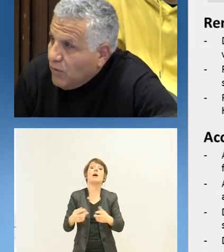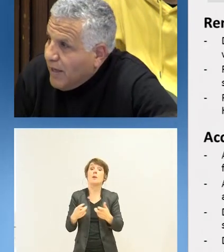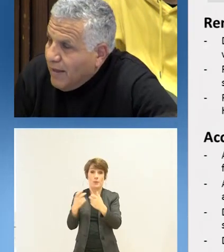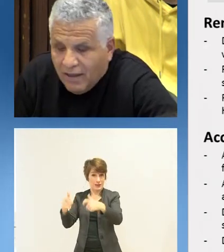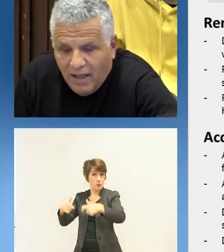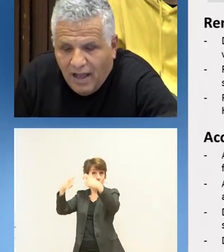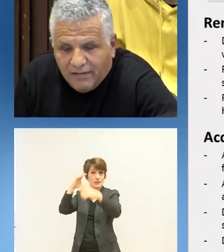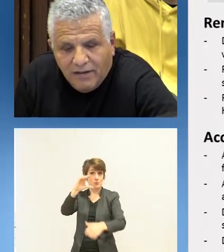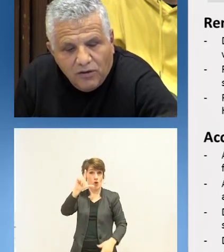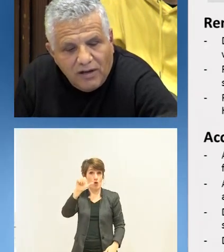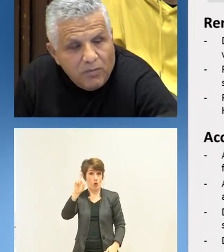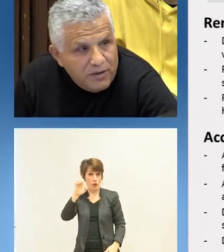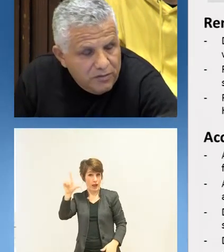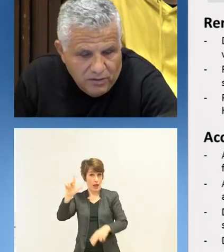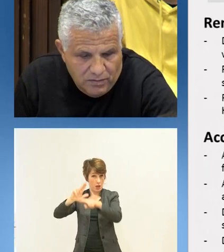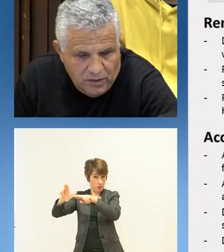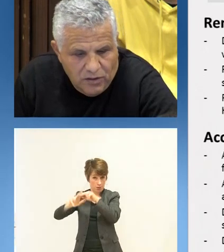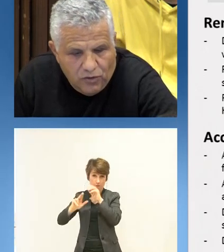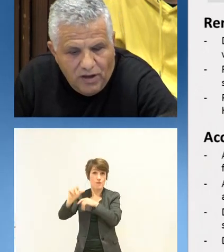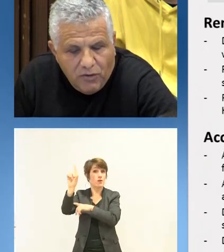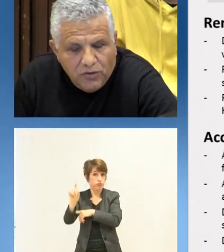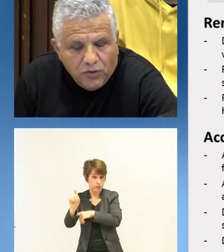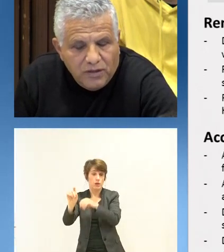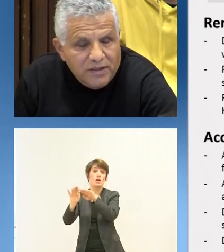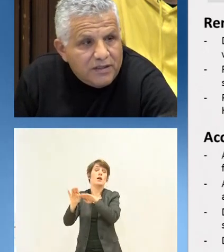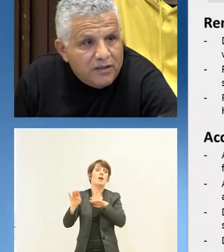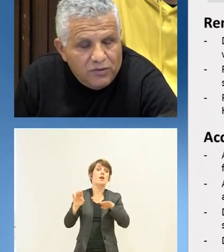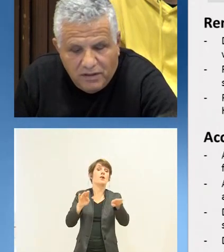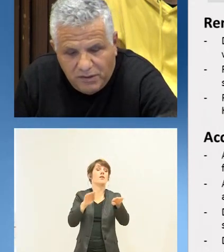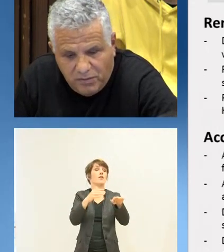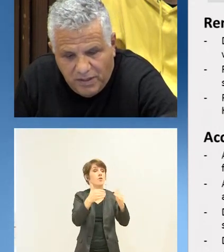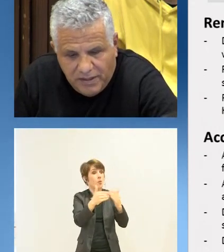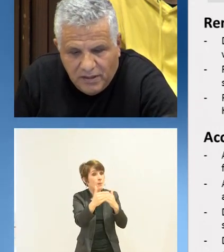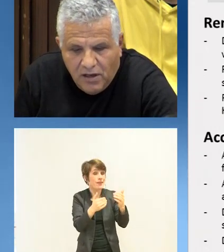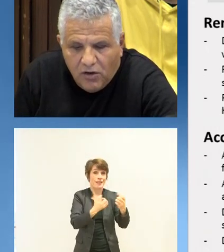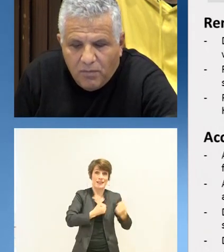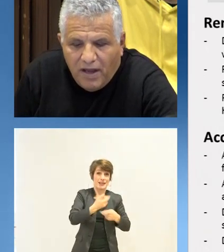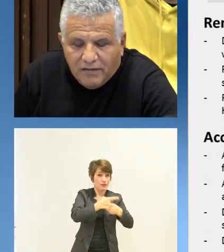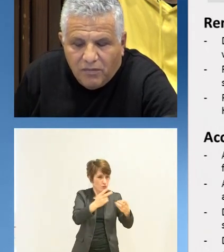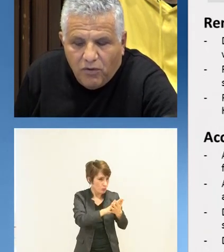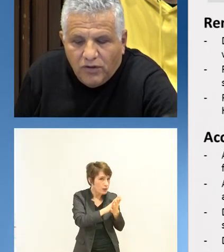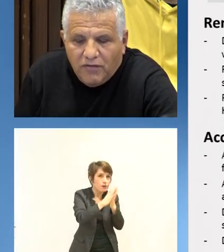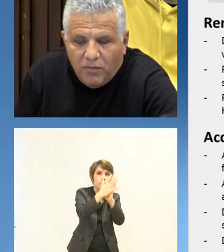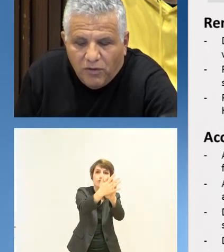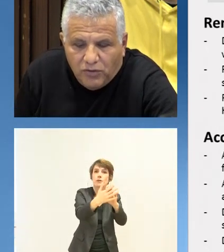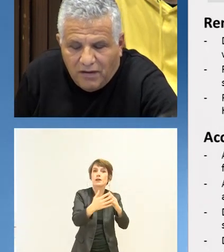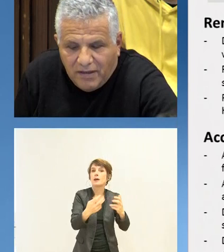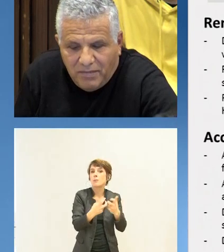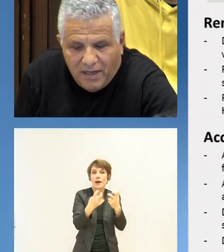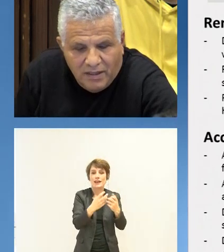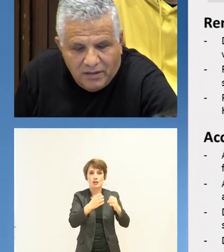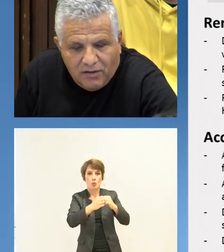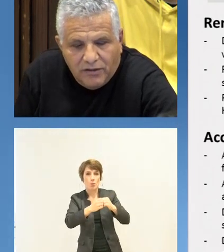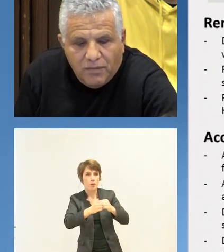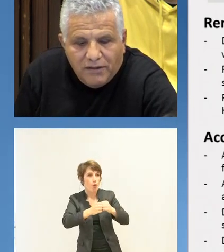bâtiment claudel ainsi que l'accompagnement de l'évolution des métiers du service public comme par exemple le développement du travail